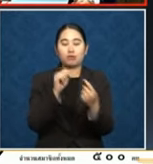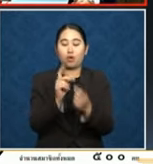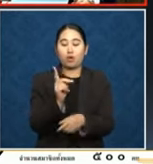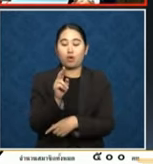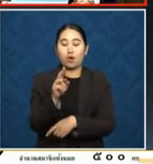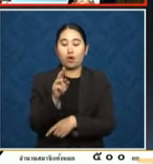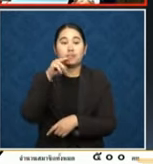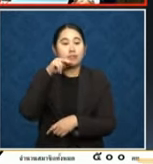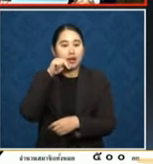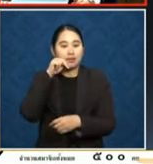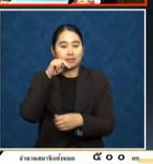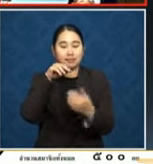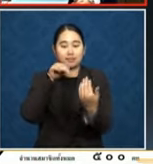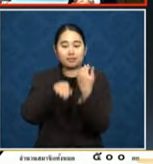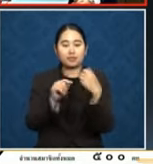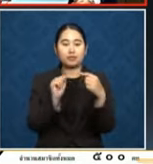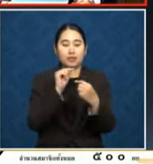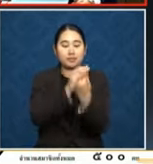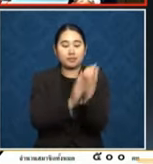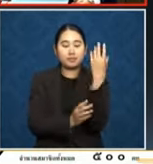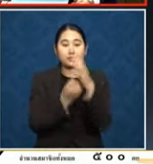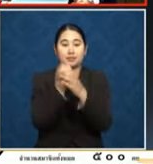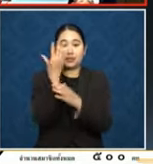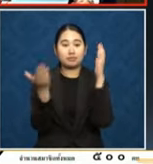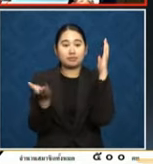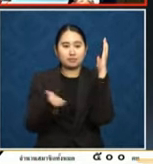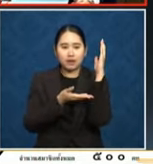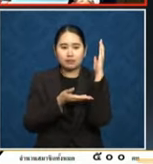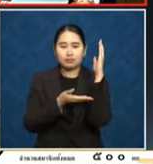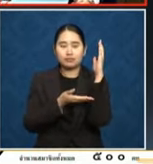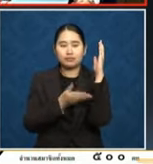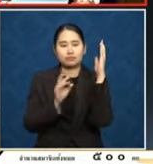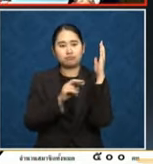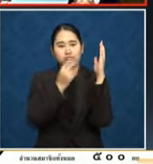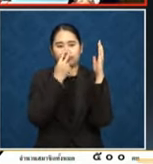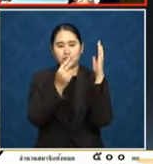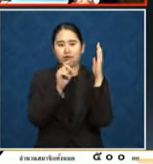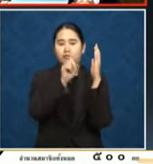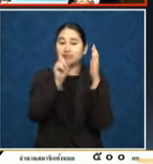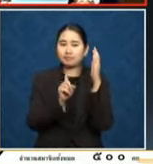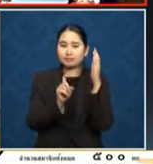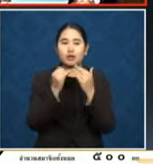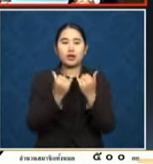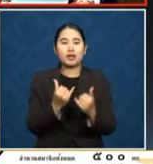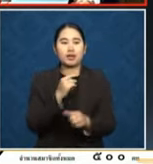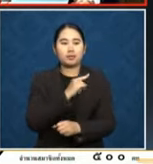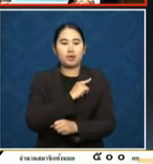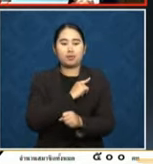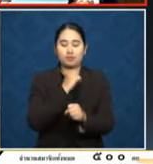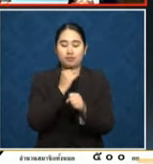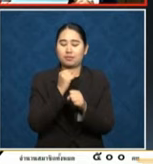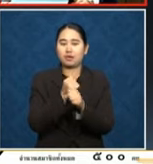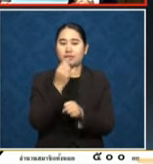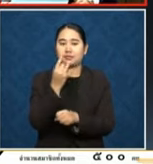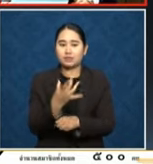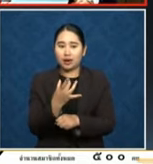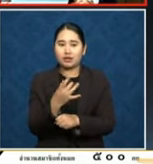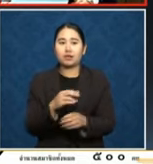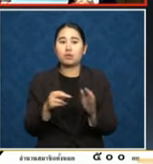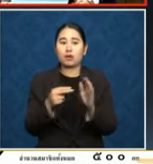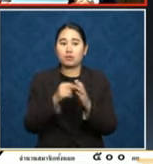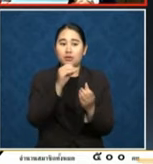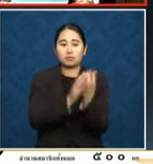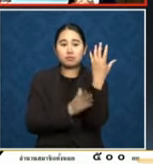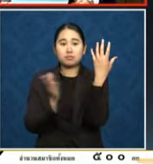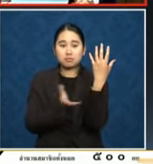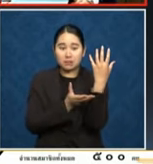านมาตัดต้นไม้ในหมู่บ้านนะครับผมก็ไม่แน่ใจว่าตอนนี้ภารกิจของกรมชลนี้มีเรื่องของการรับ